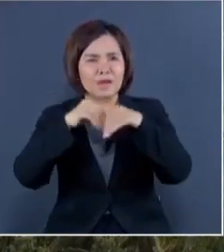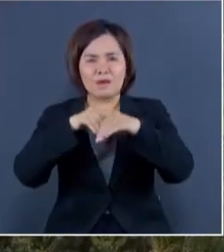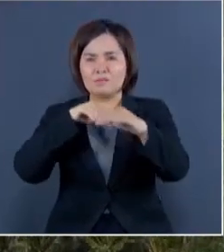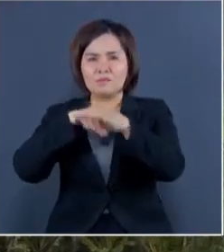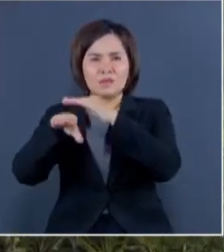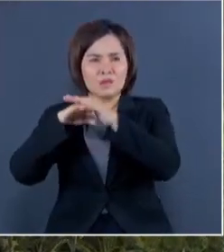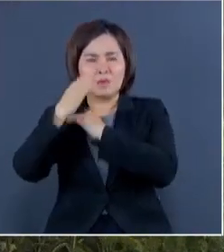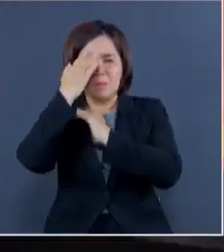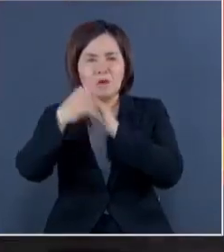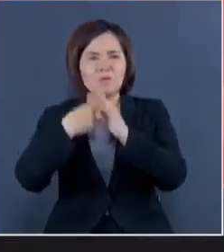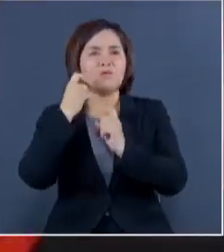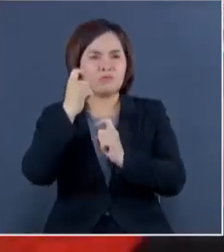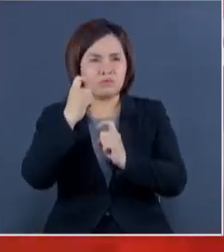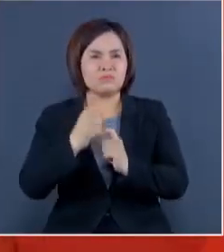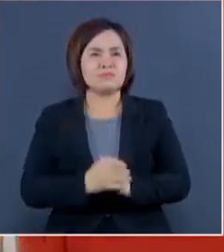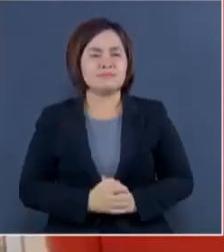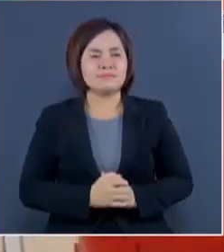ทีเดียวครับ